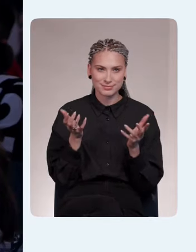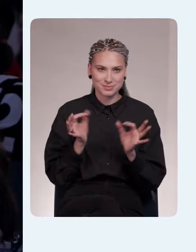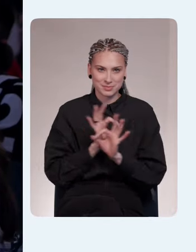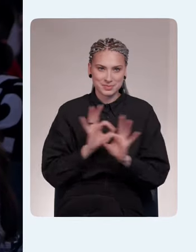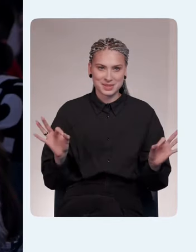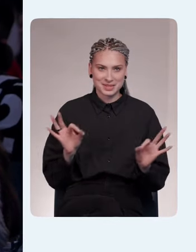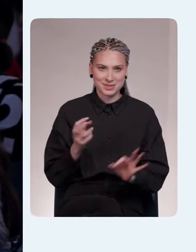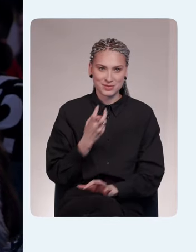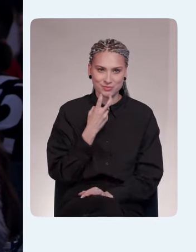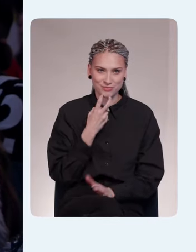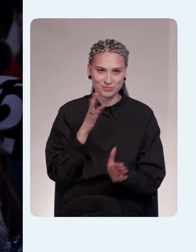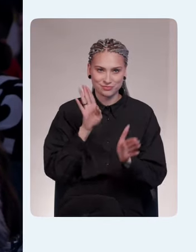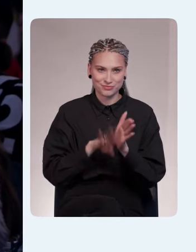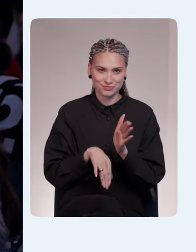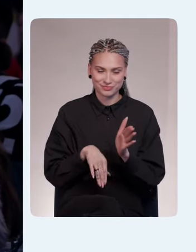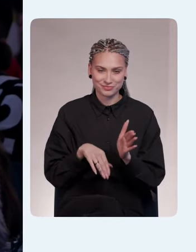Вот и...